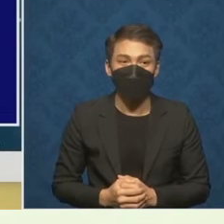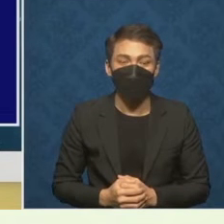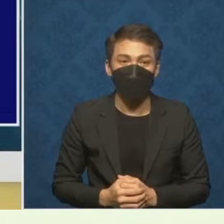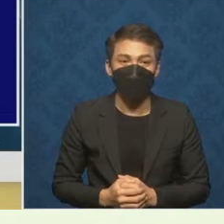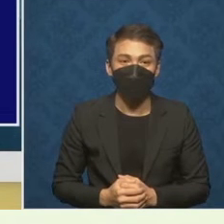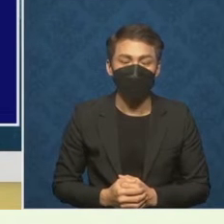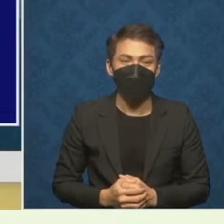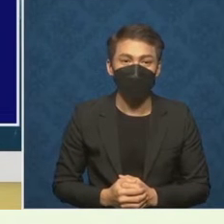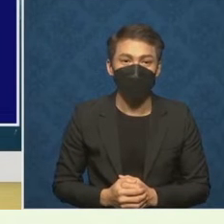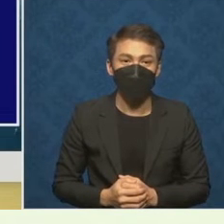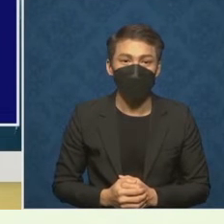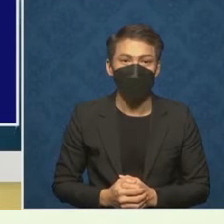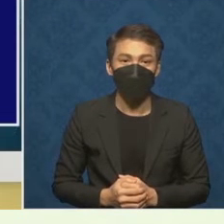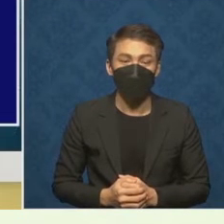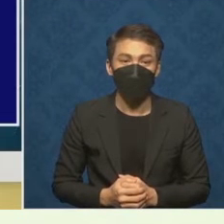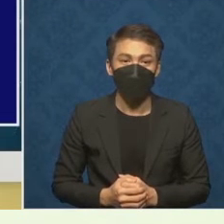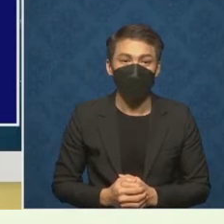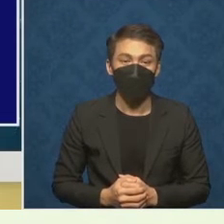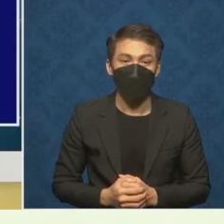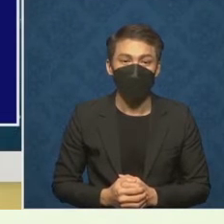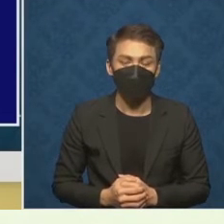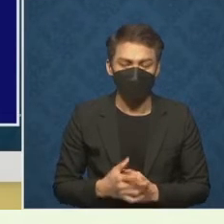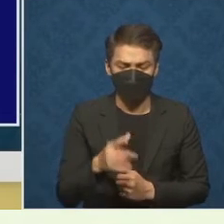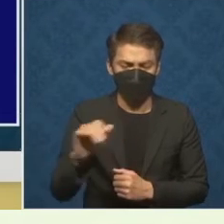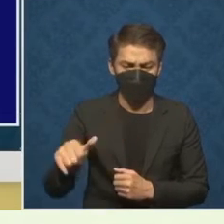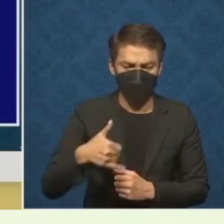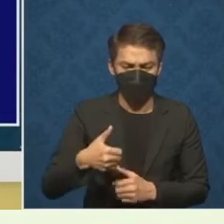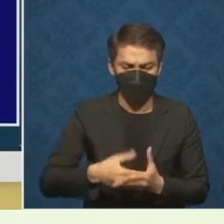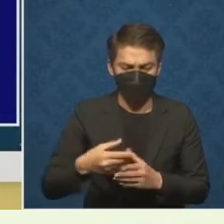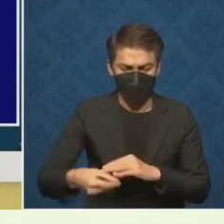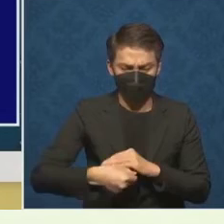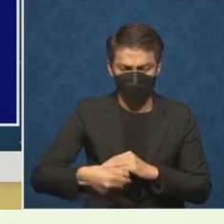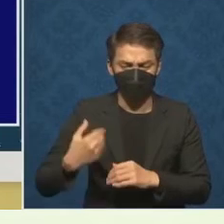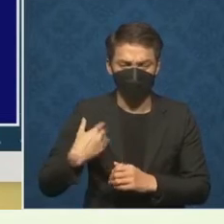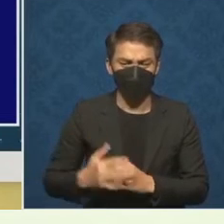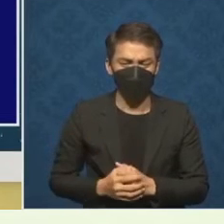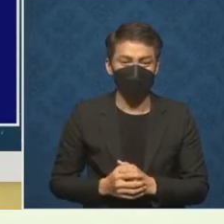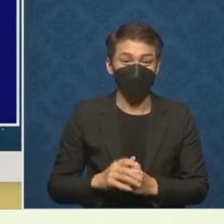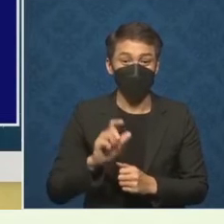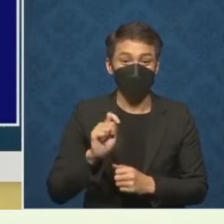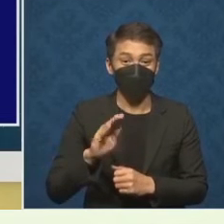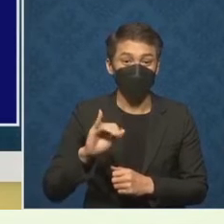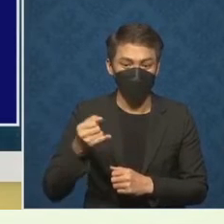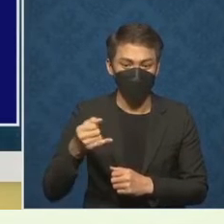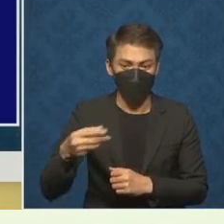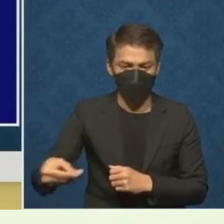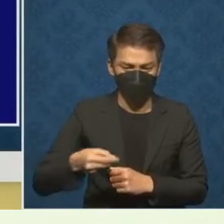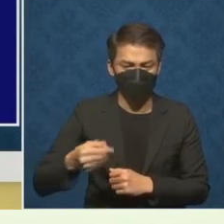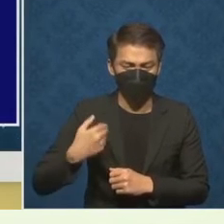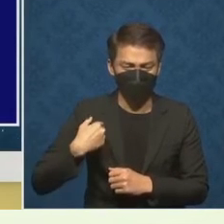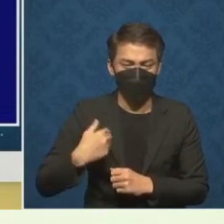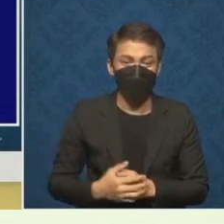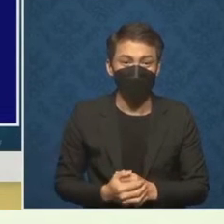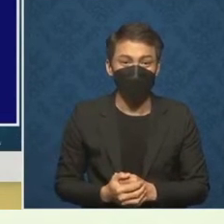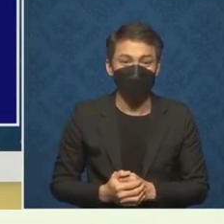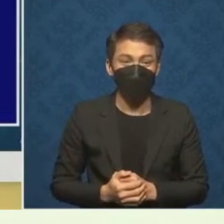รู้ ของเขามาอีกแล้วเขาสั่งมาระดับสจเขาหมดแล้ว แจกโดยสทวันดี แต่ที่นี้เกมเนี่ย